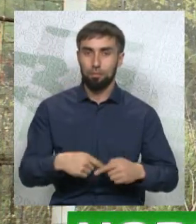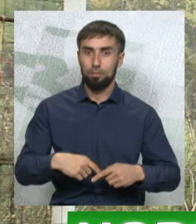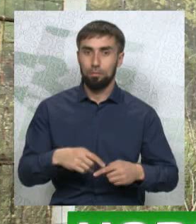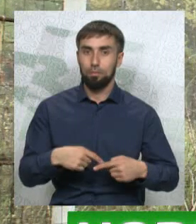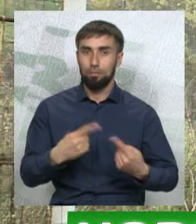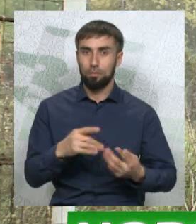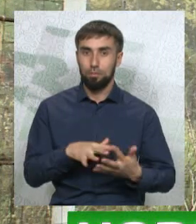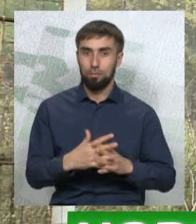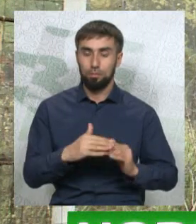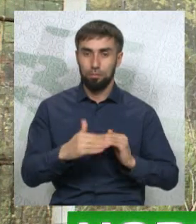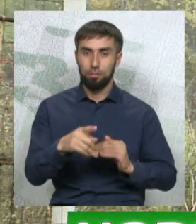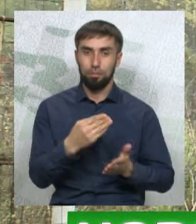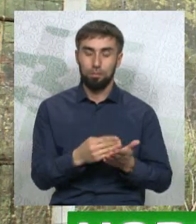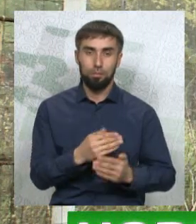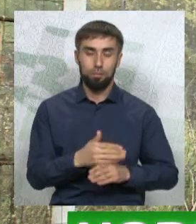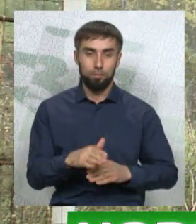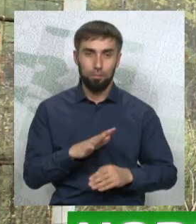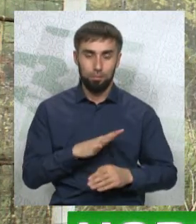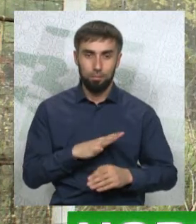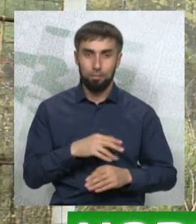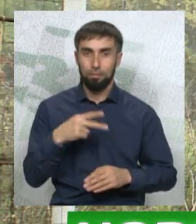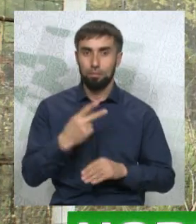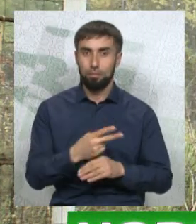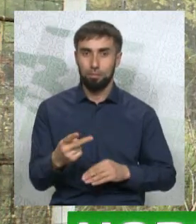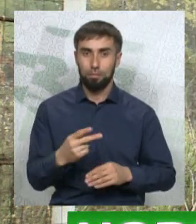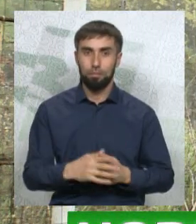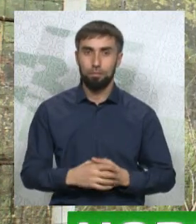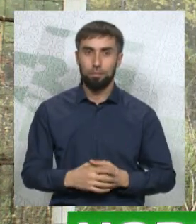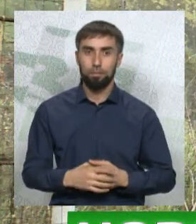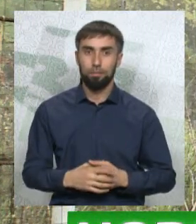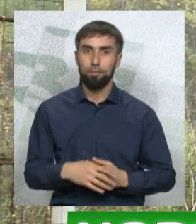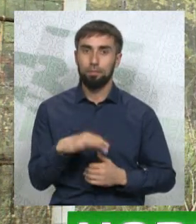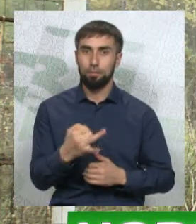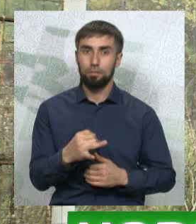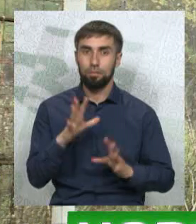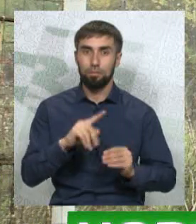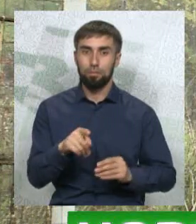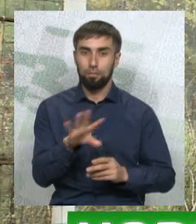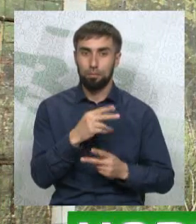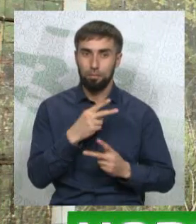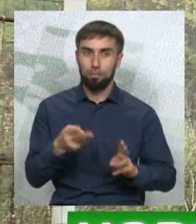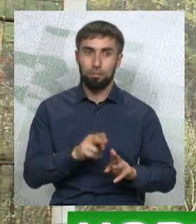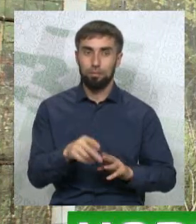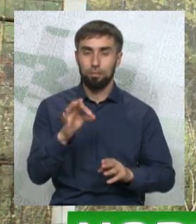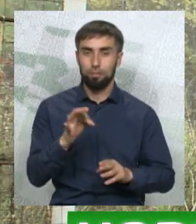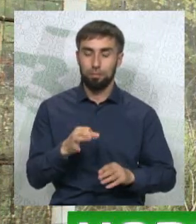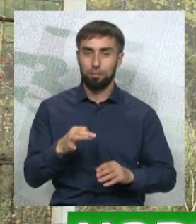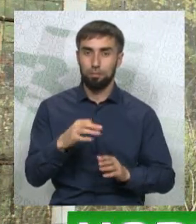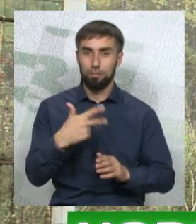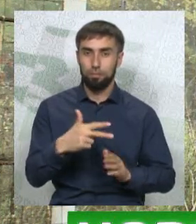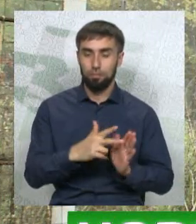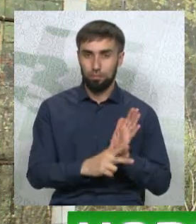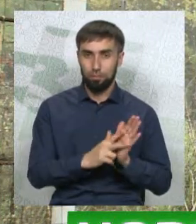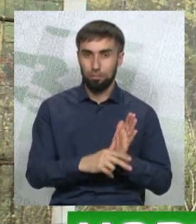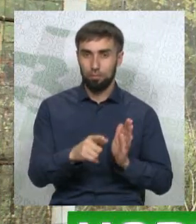то родник был финансирован два раза есть не ошибаюсь и вот во что то увидите это процентов 80 за счет федеральной